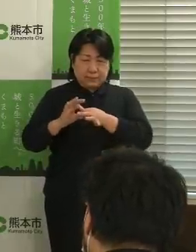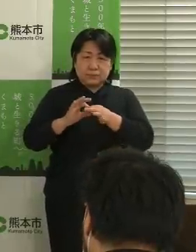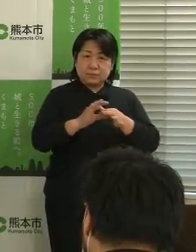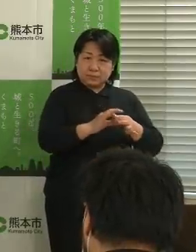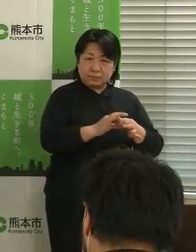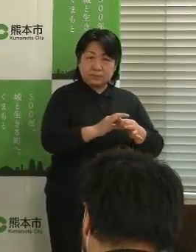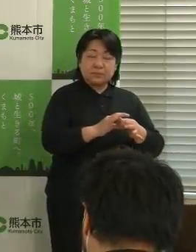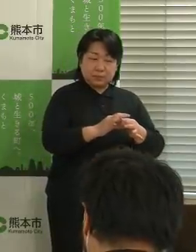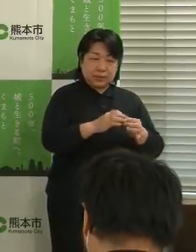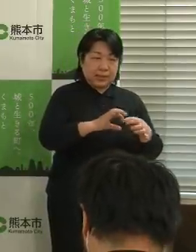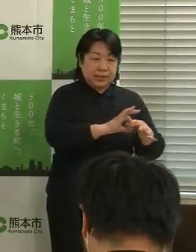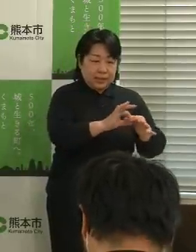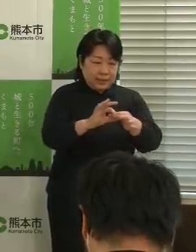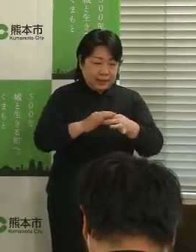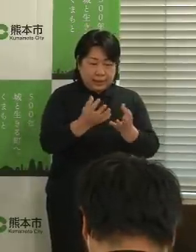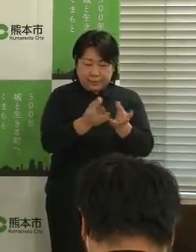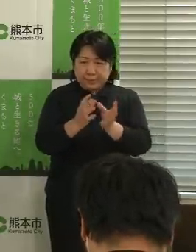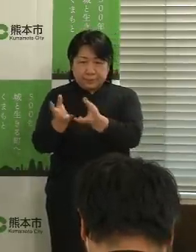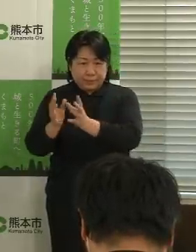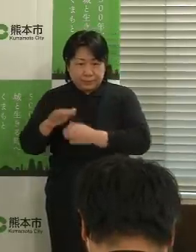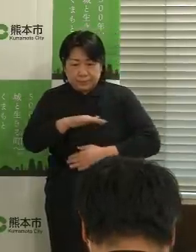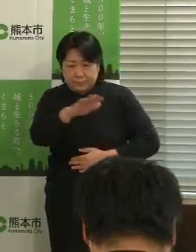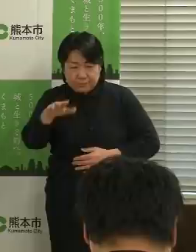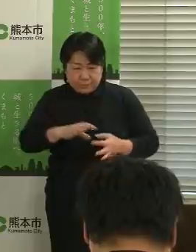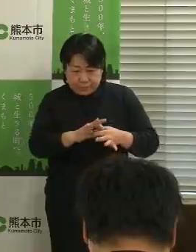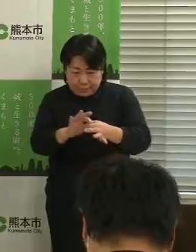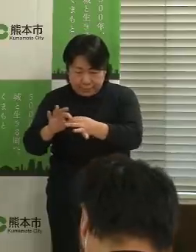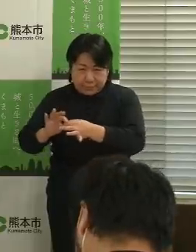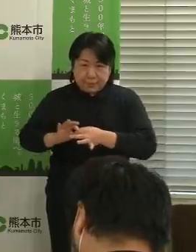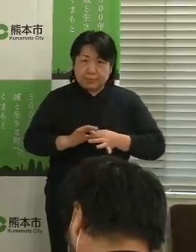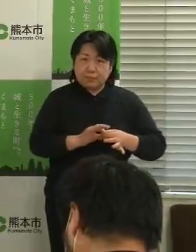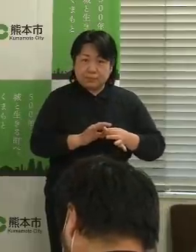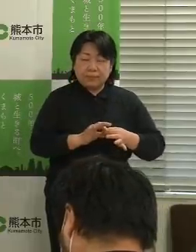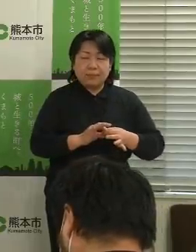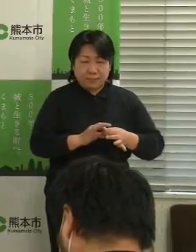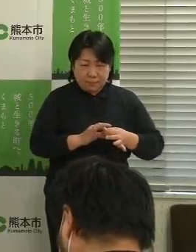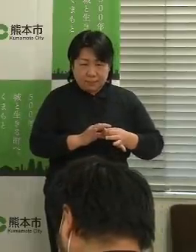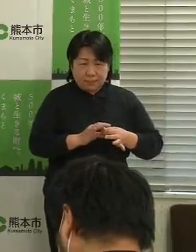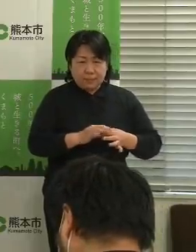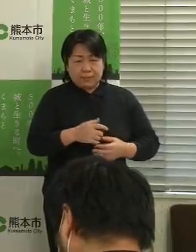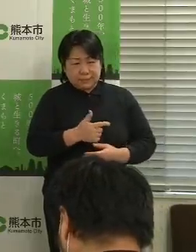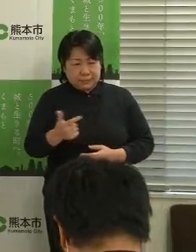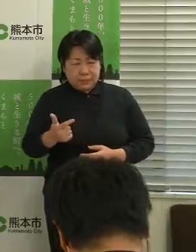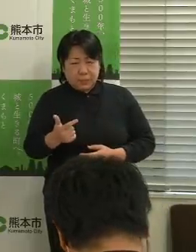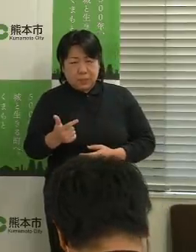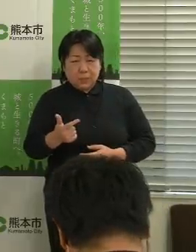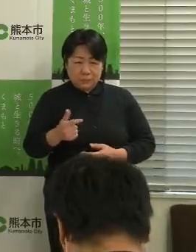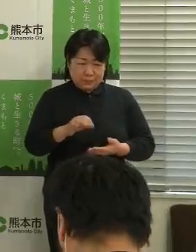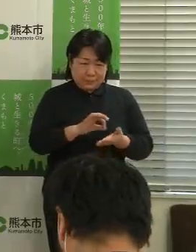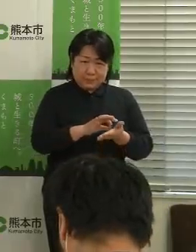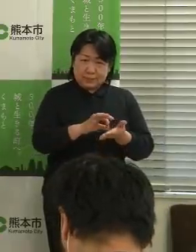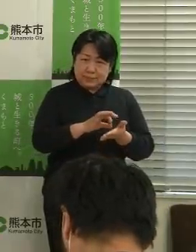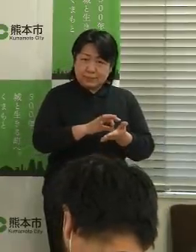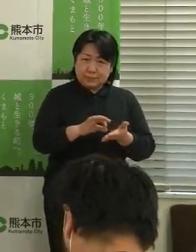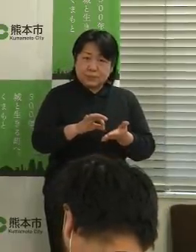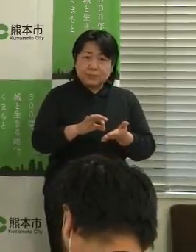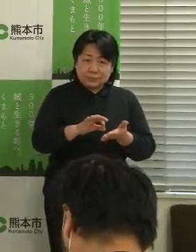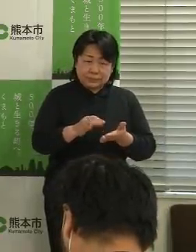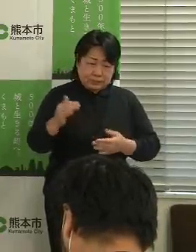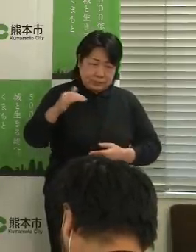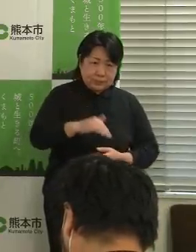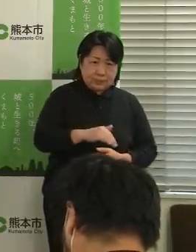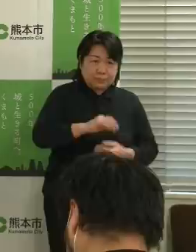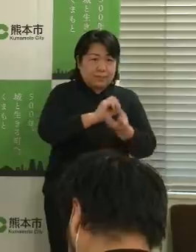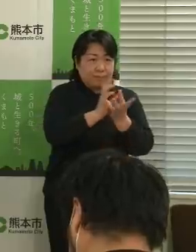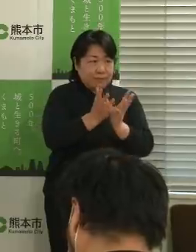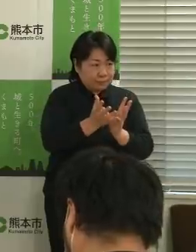こうして関係団体の皆さんと連携をしまして、非常に消費が落ち込んでいます花期をはじめ